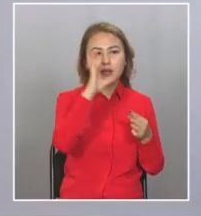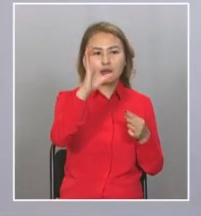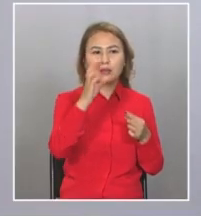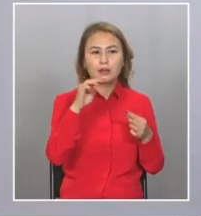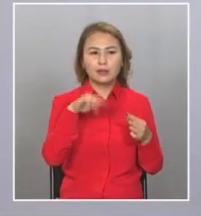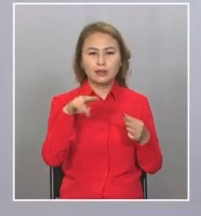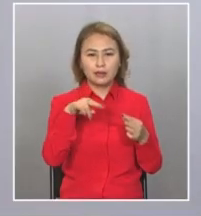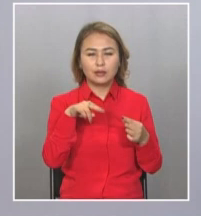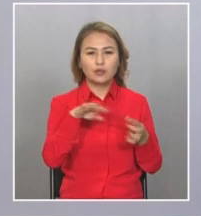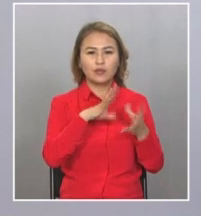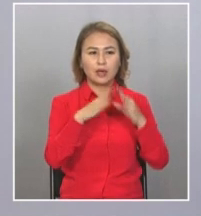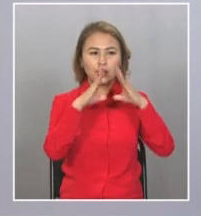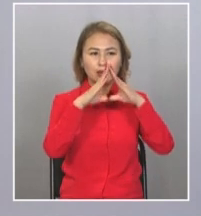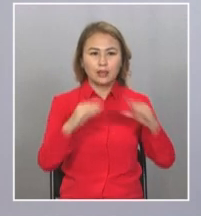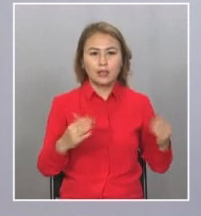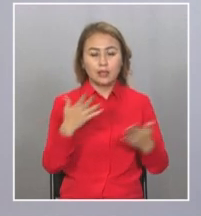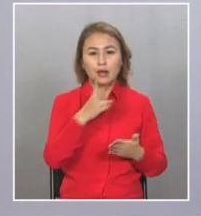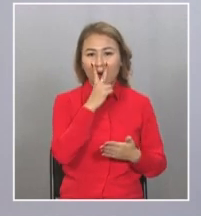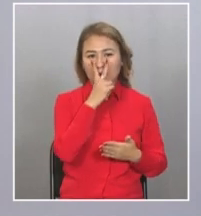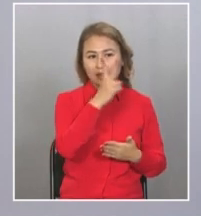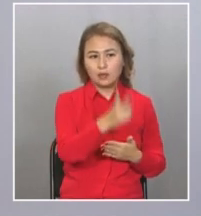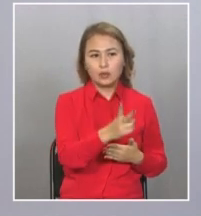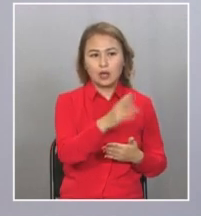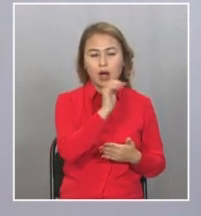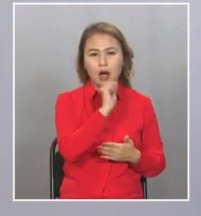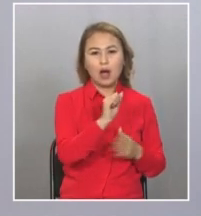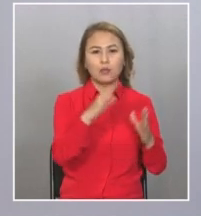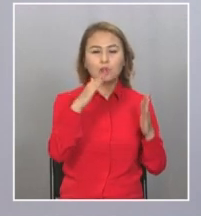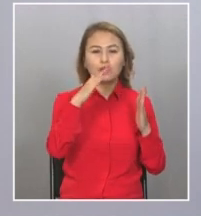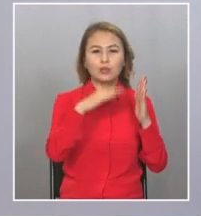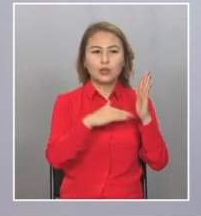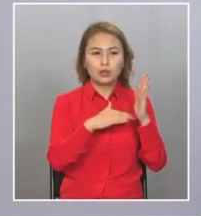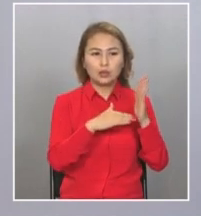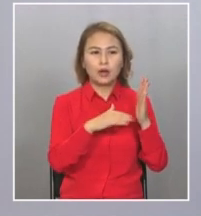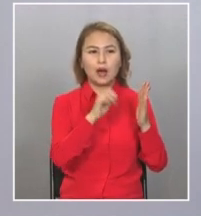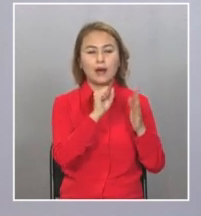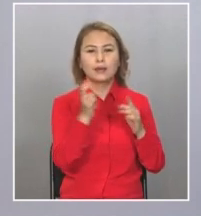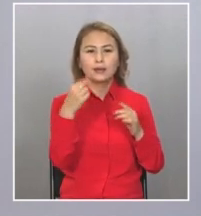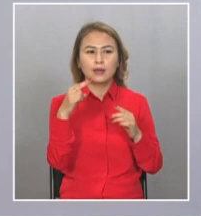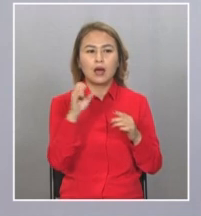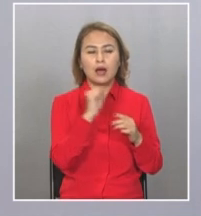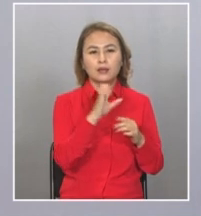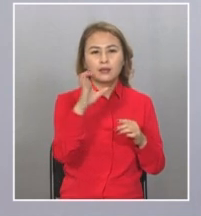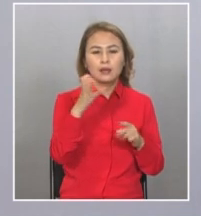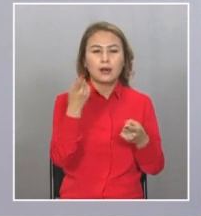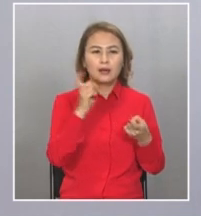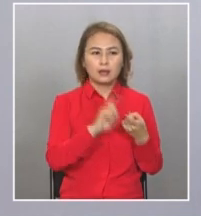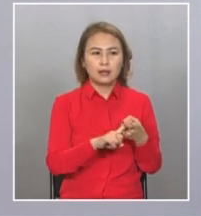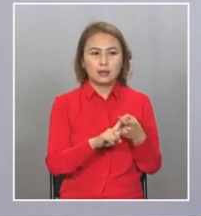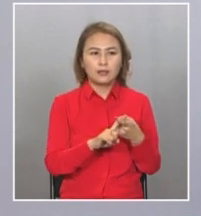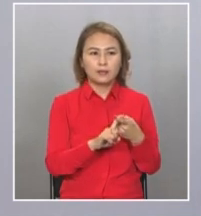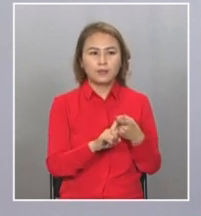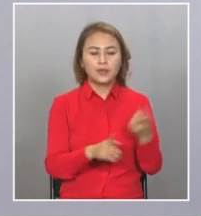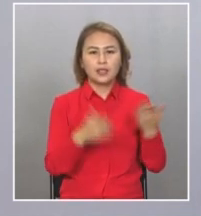Д тік бұрышты үш бұрышын қарастыратын болсақ, А бұрышының косинусы А-дының А-цыға қатынасына тең.